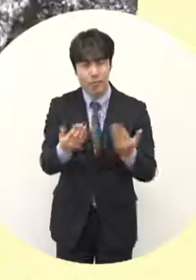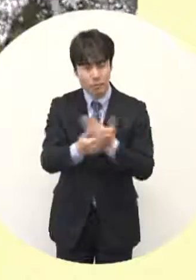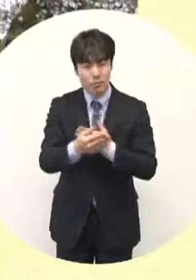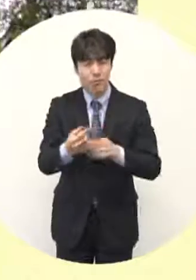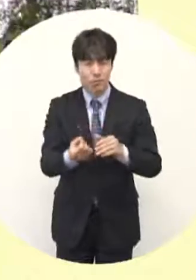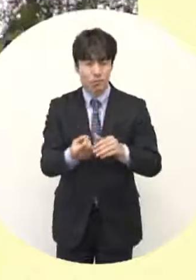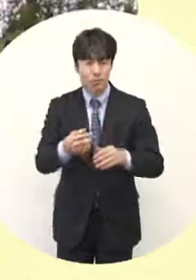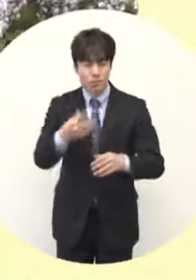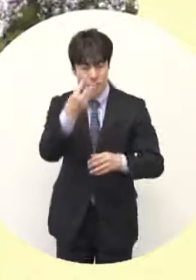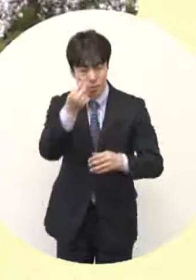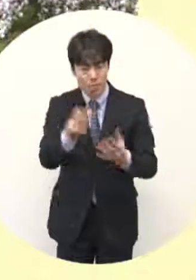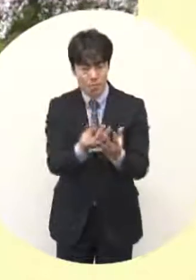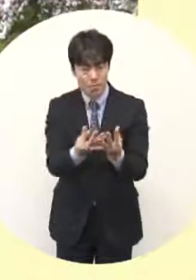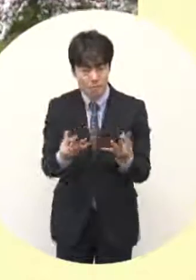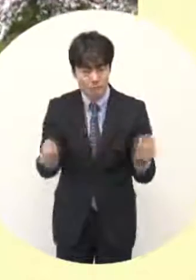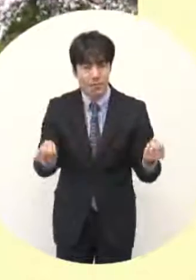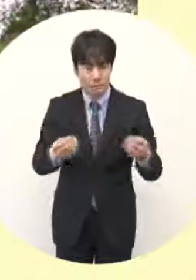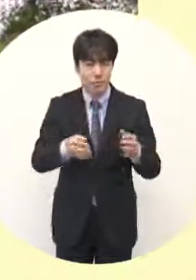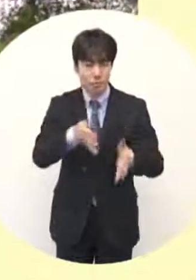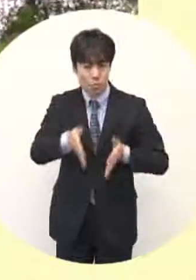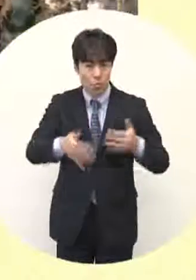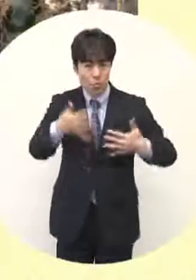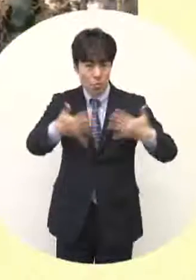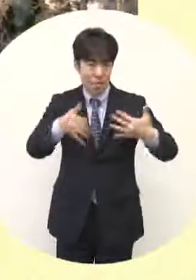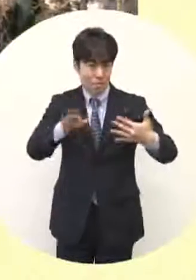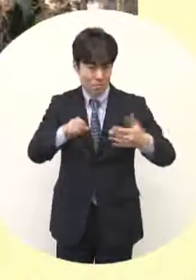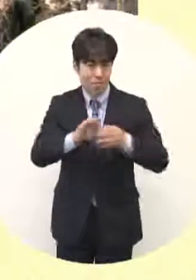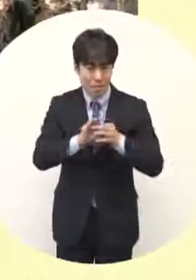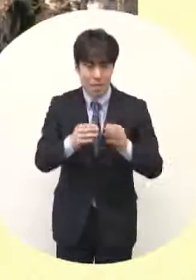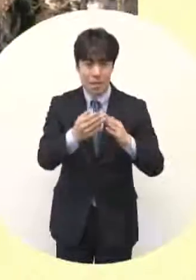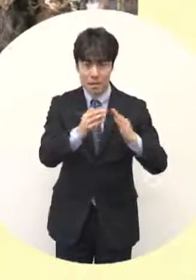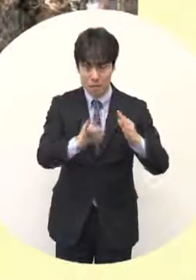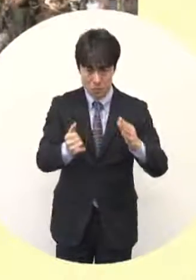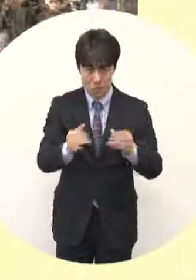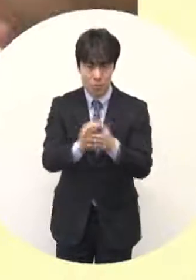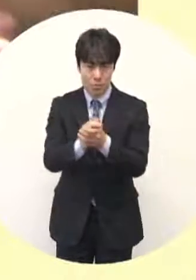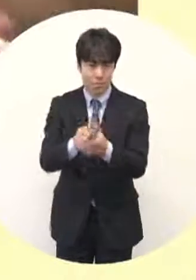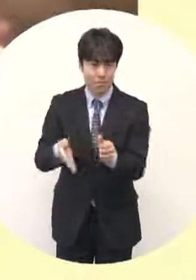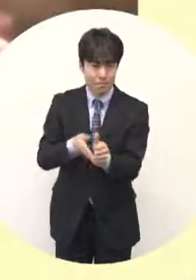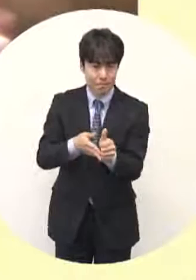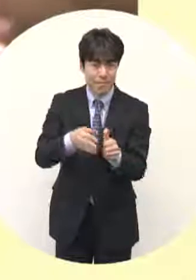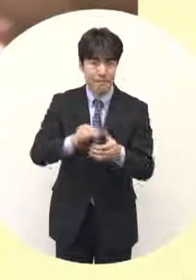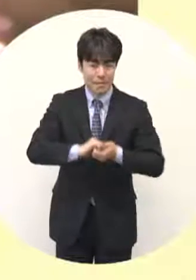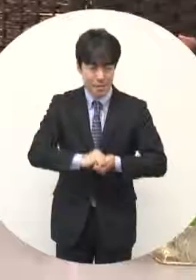の動画を、友人やご家族と一緒にぜひご覧ください。